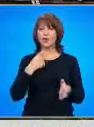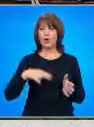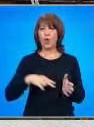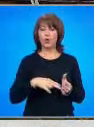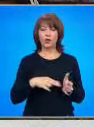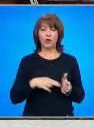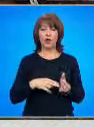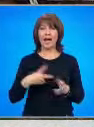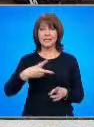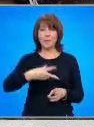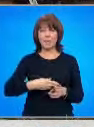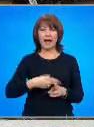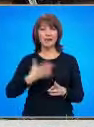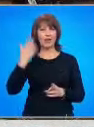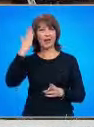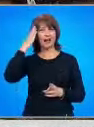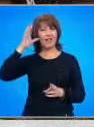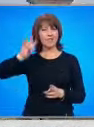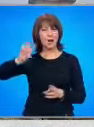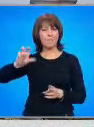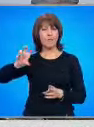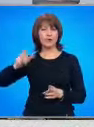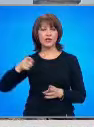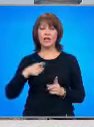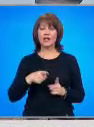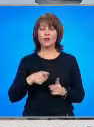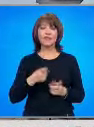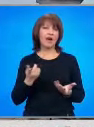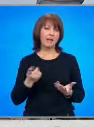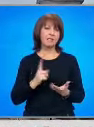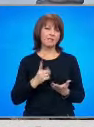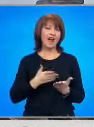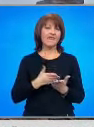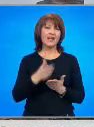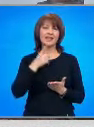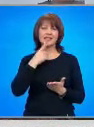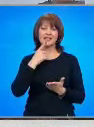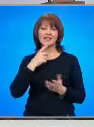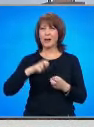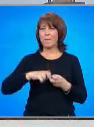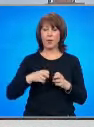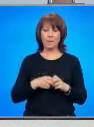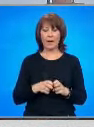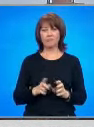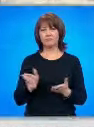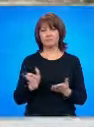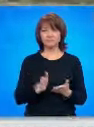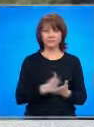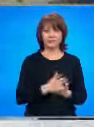от главния бушон, което изключва версията за проблем с електрическата инсталация. Полицията веднага стига